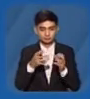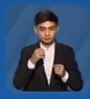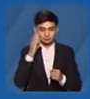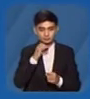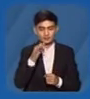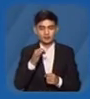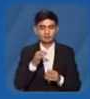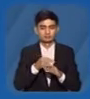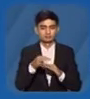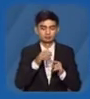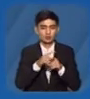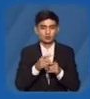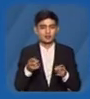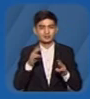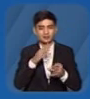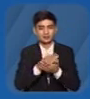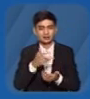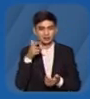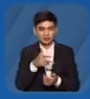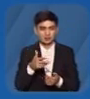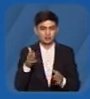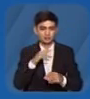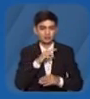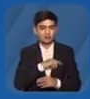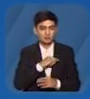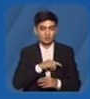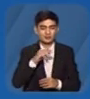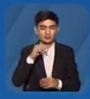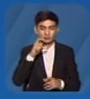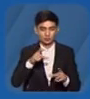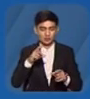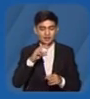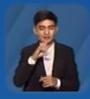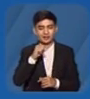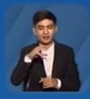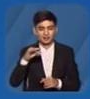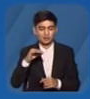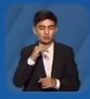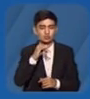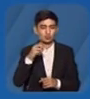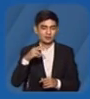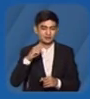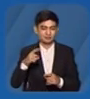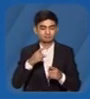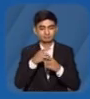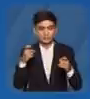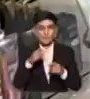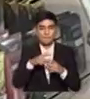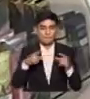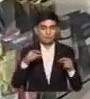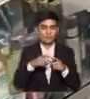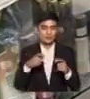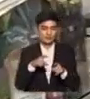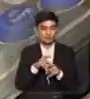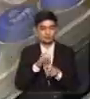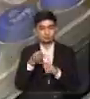невыгодных условиях также остаются и 3000 партнеров «Сет-Жулдыз». Это агенты-распространители лотерейных билетов,